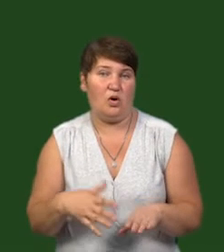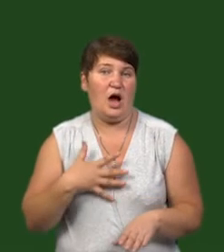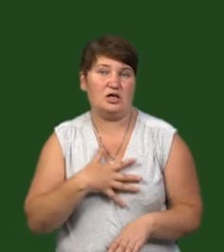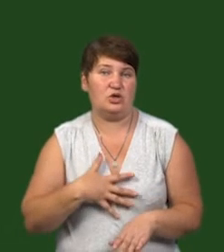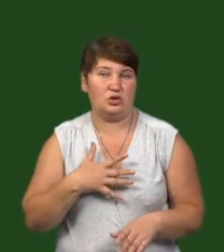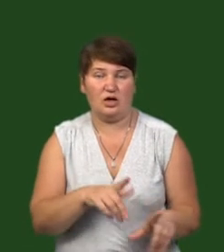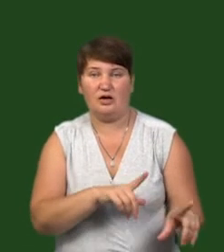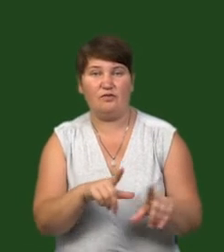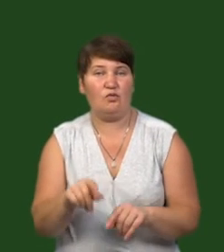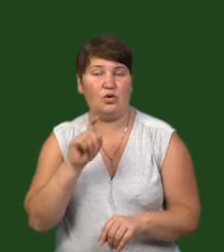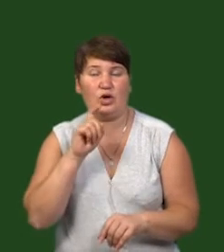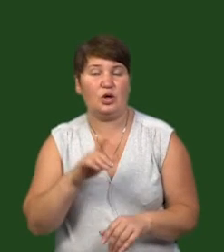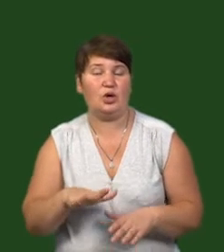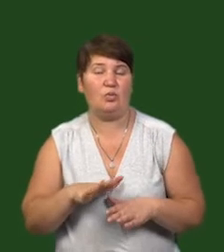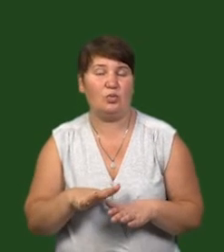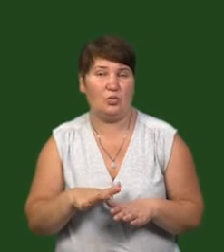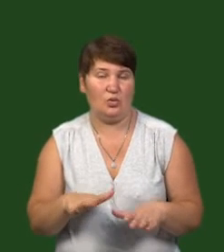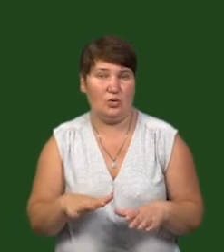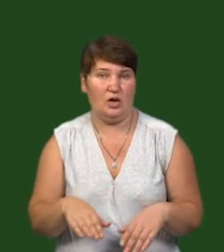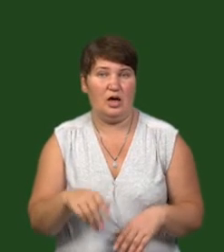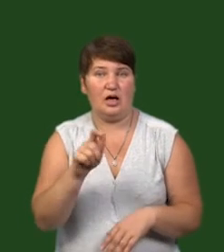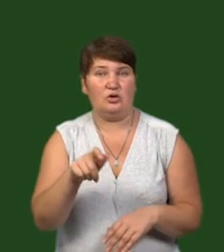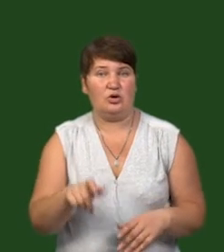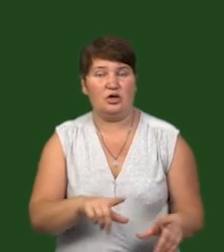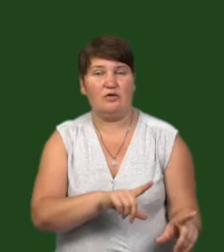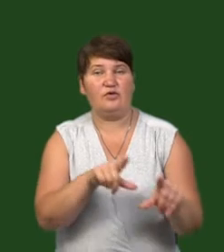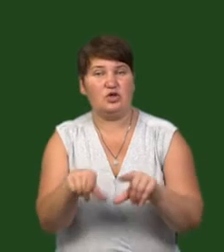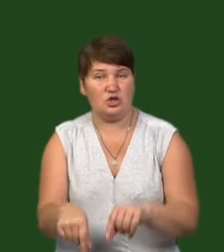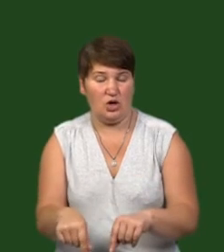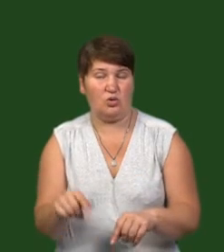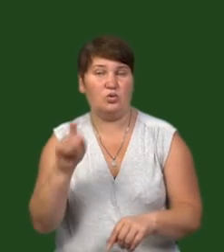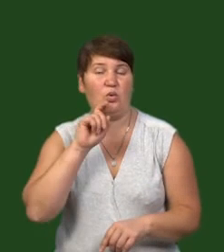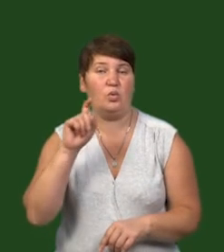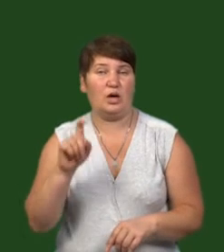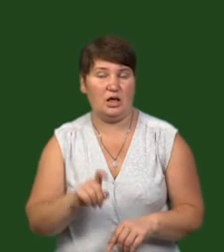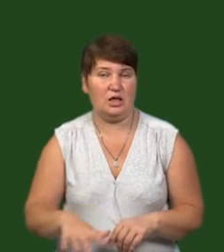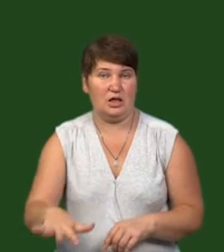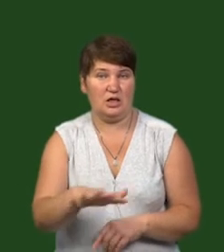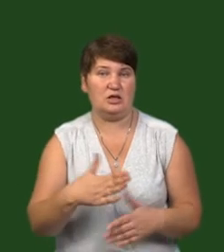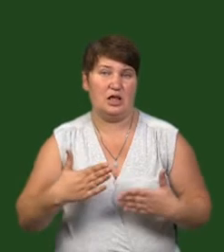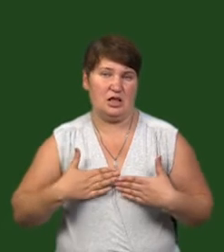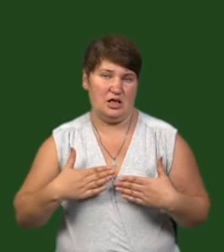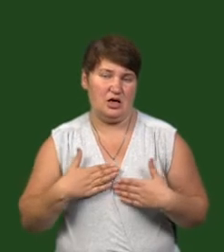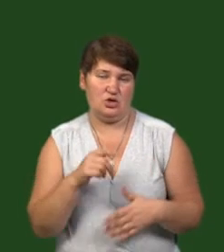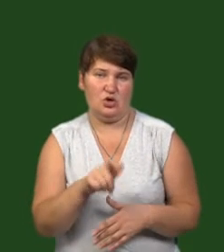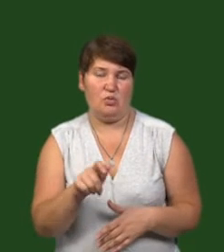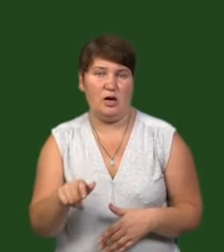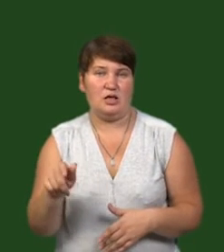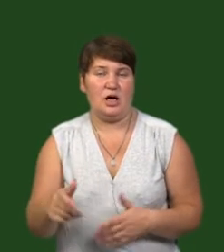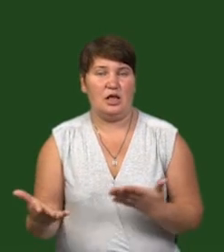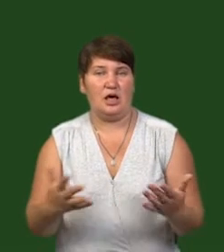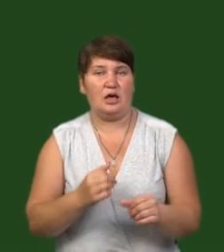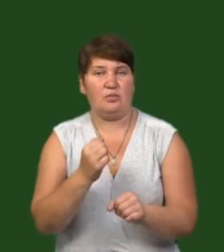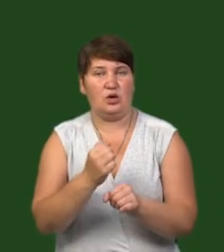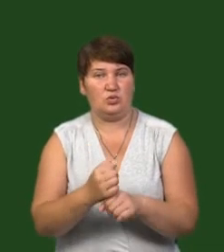не було. Основна категорія громадян, які виїжджають на територію України, це наші громадяни, які працюють в